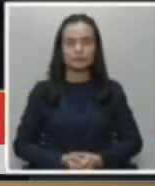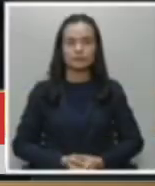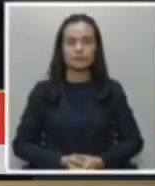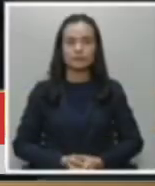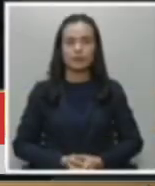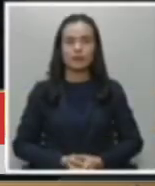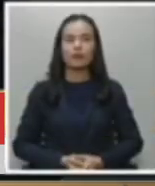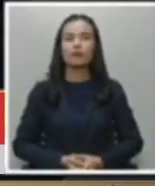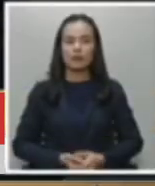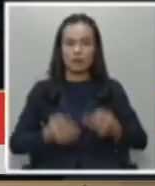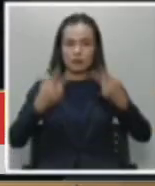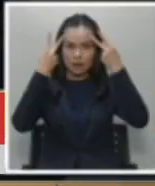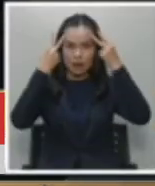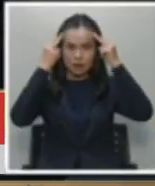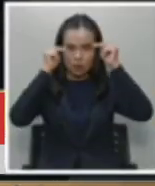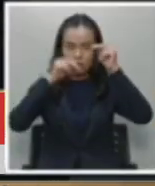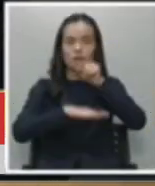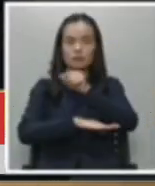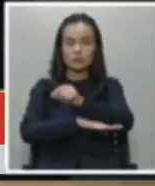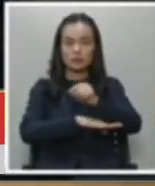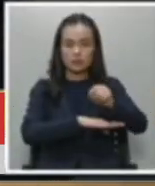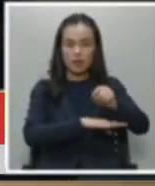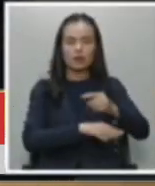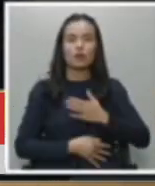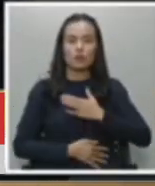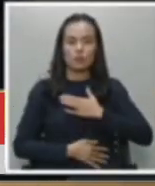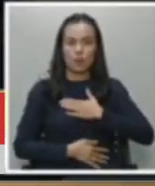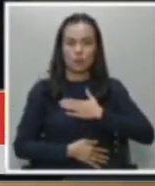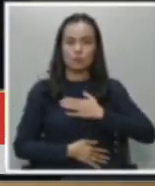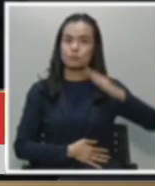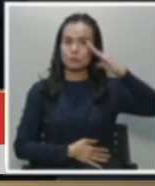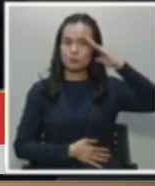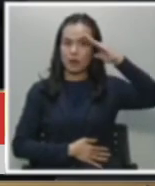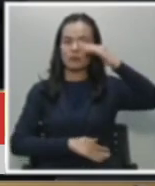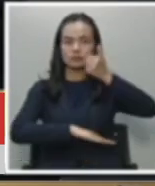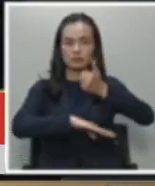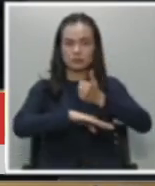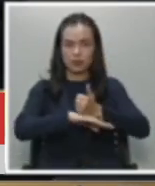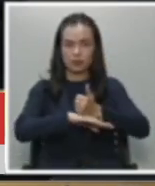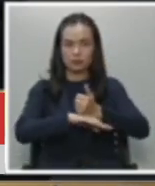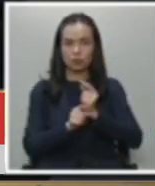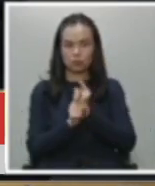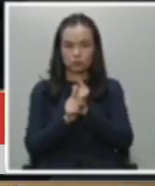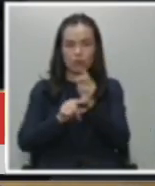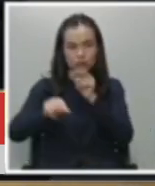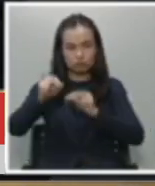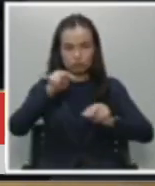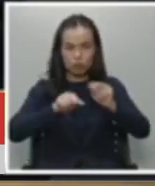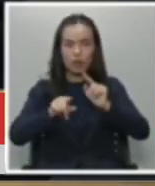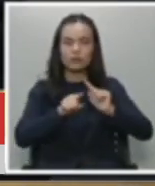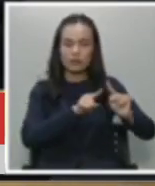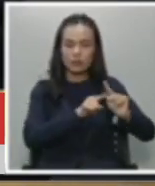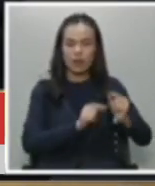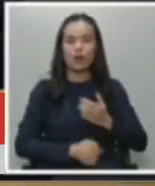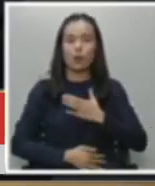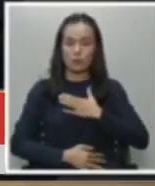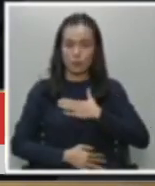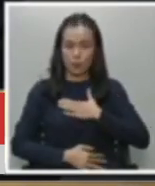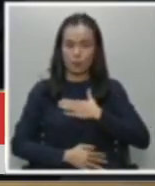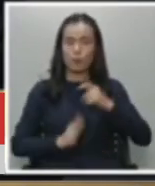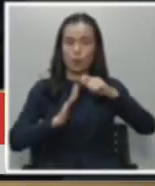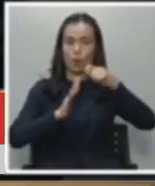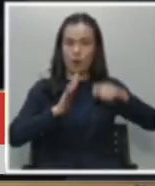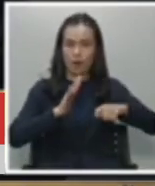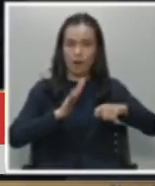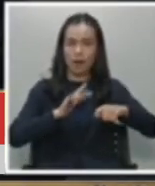การมาที่ผมแล้วก็ผู้จัดการบกนั้นให้ติดตามสถานการณ์แล้วผมก็ได้ไปในพื้น